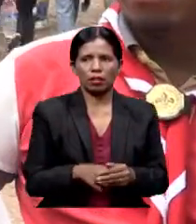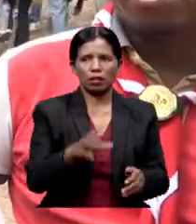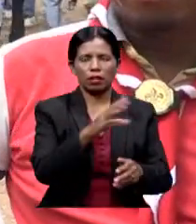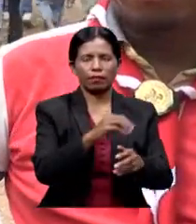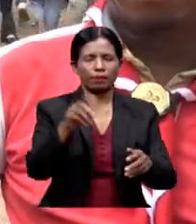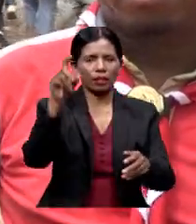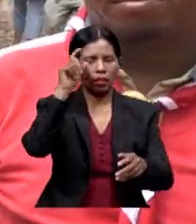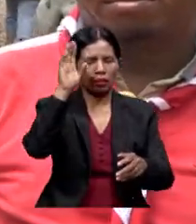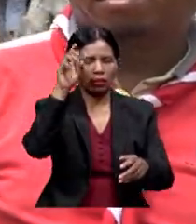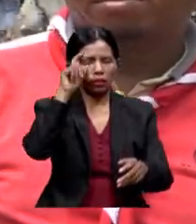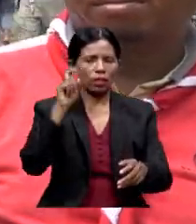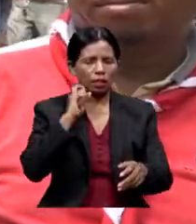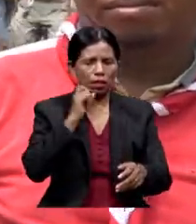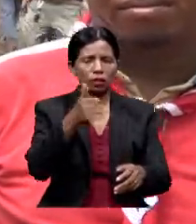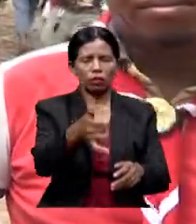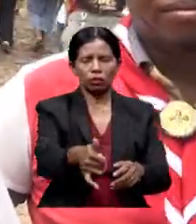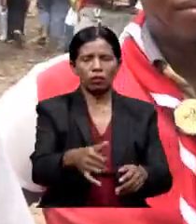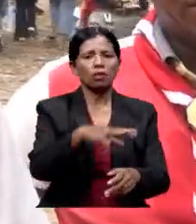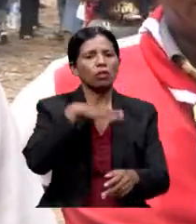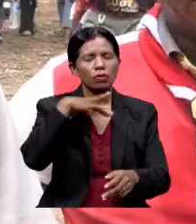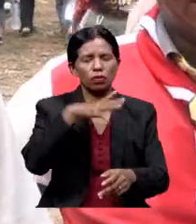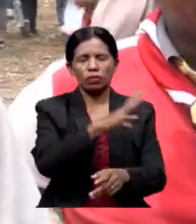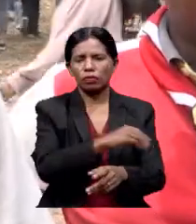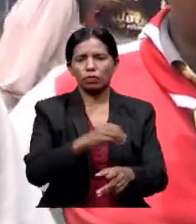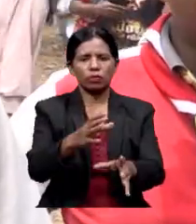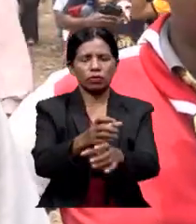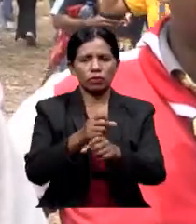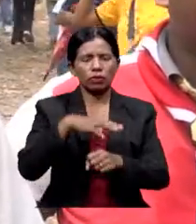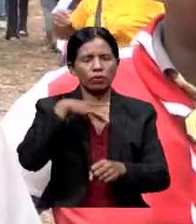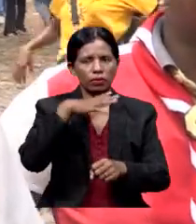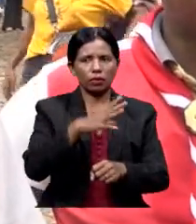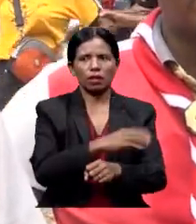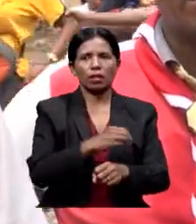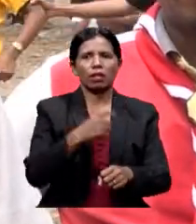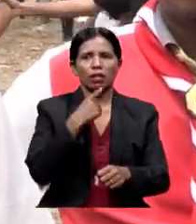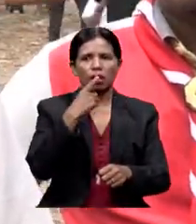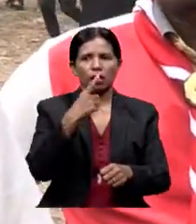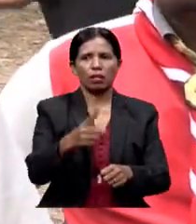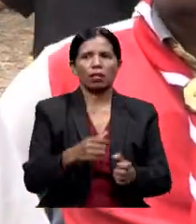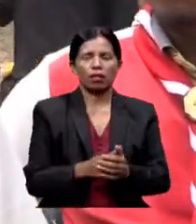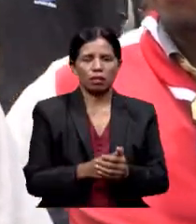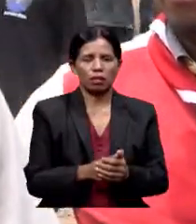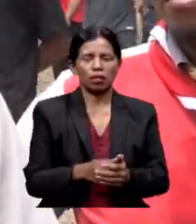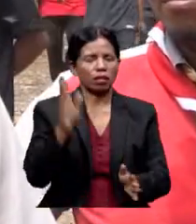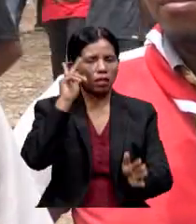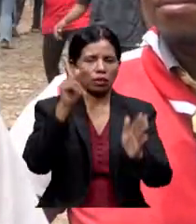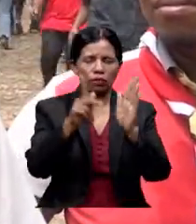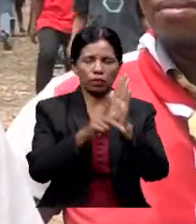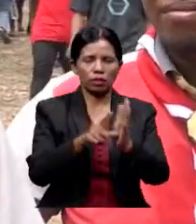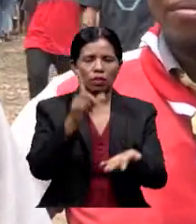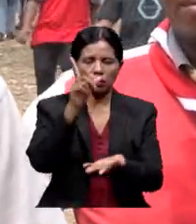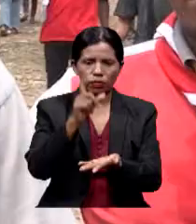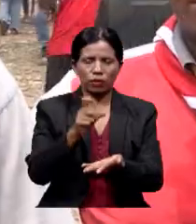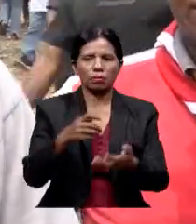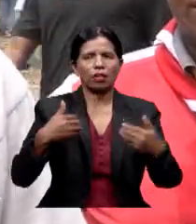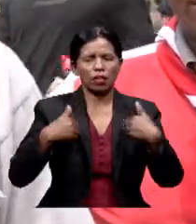sai exemplu ni tun to tahu laran sir ni rasik foer me be Emo bani kuaje selfie, nonton, foto tandit ma